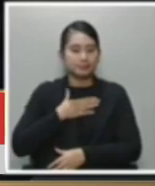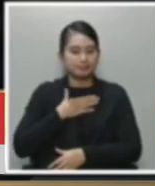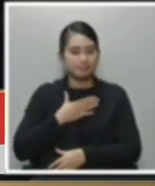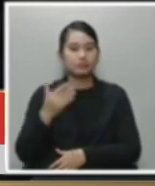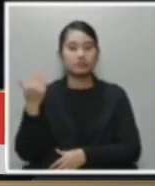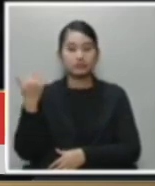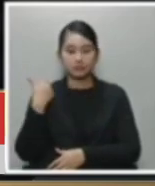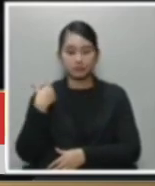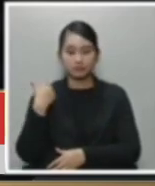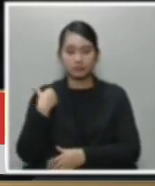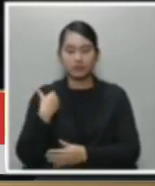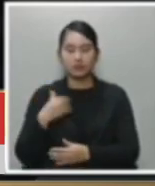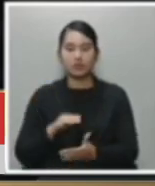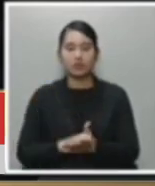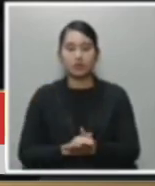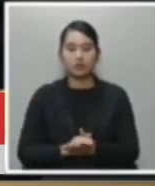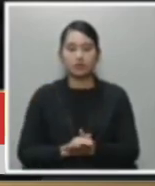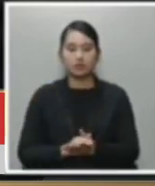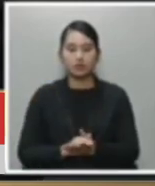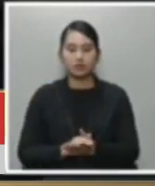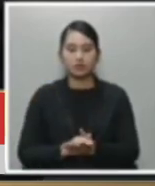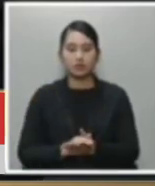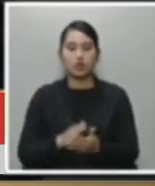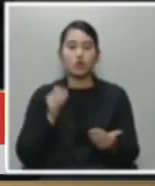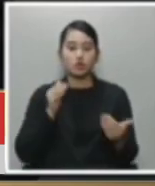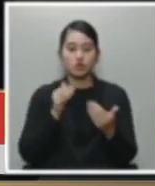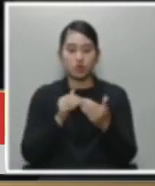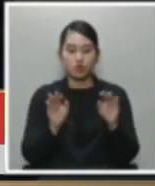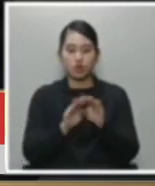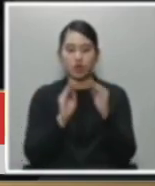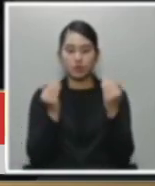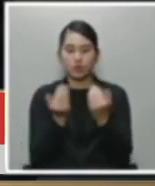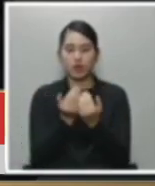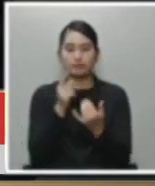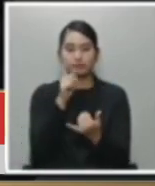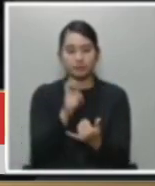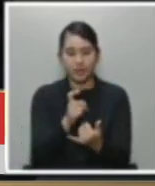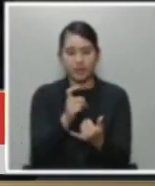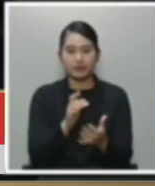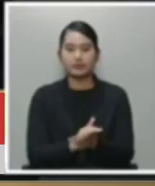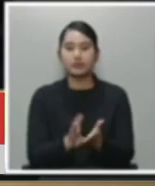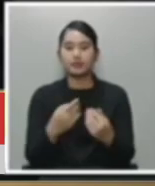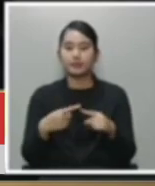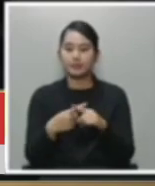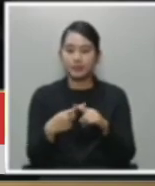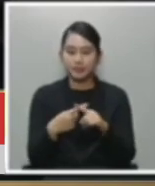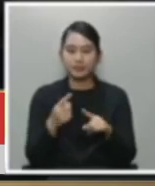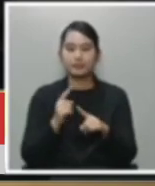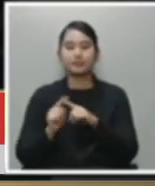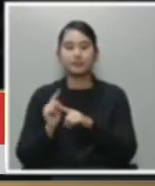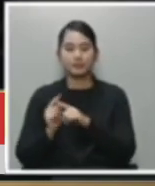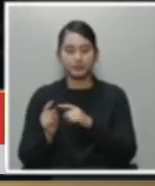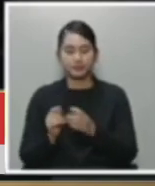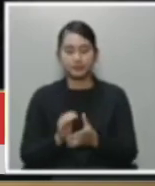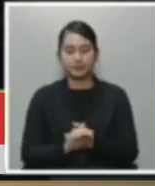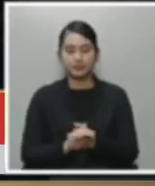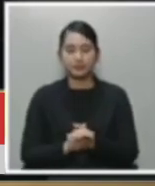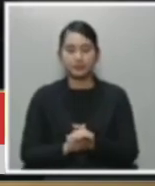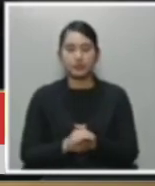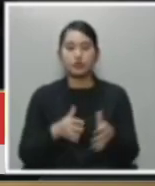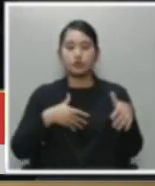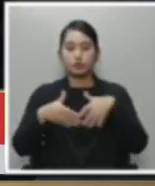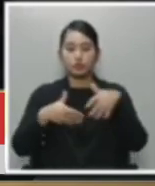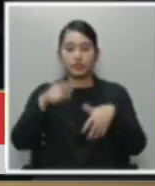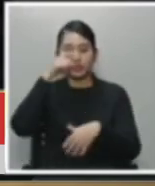ที่มีต่อผู้ครอบครัวผู้เสียชีวิตและผู้บาดเจ็บรวมทั้งประสบชิดกรชาวไทยทุกค